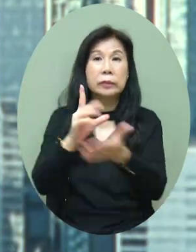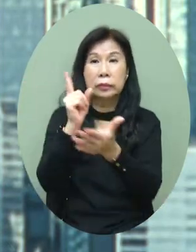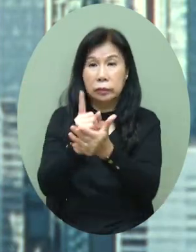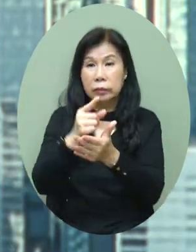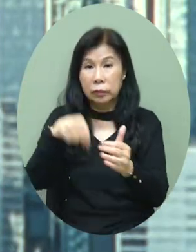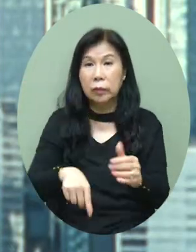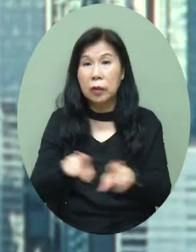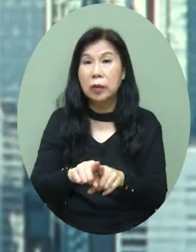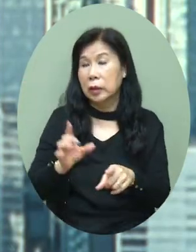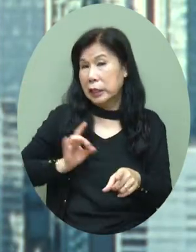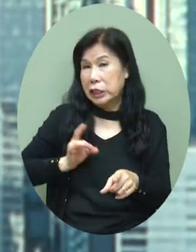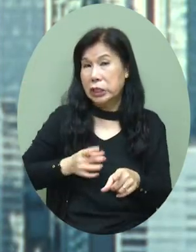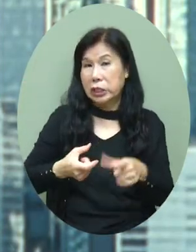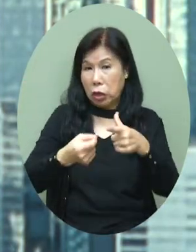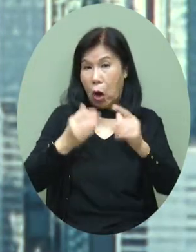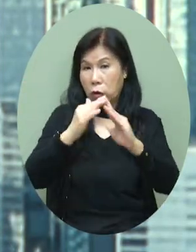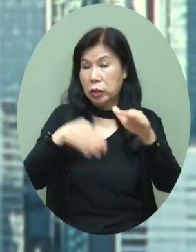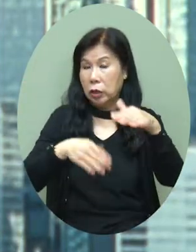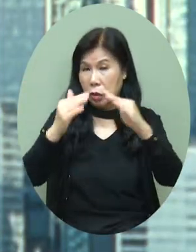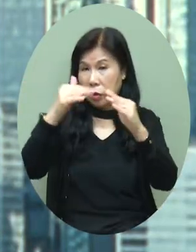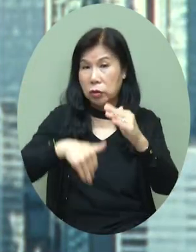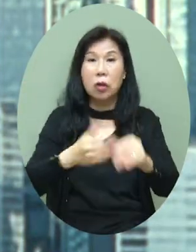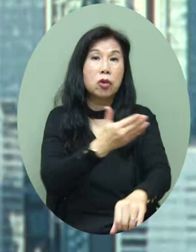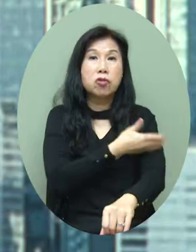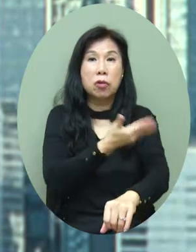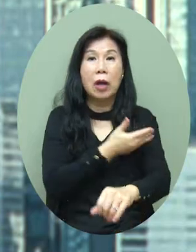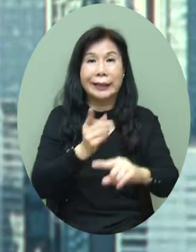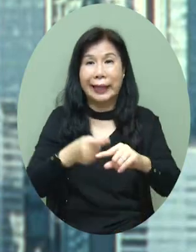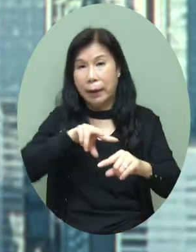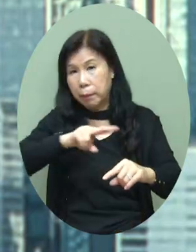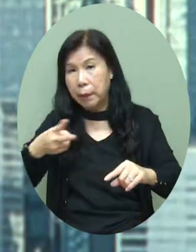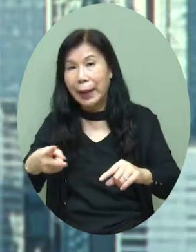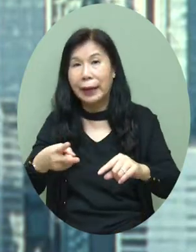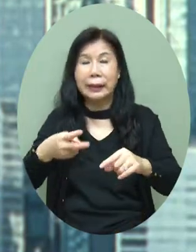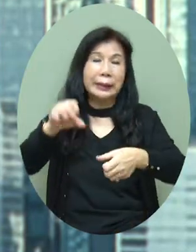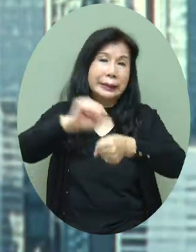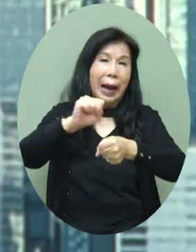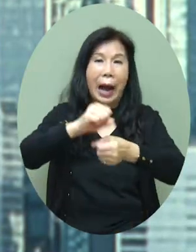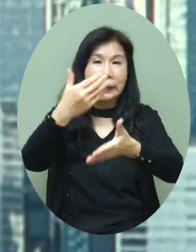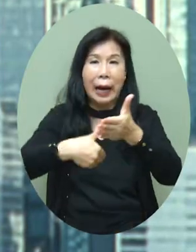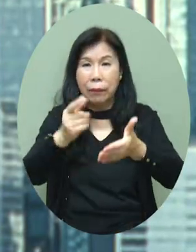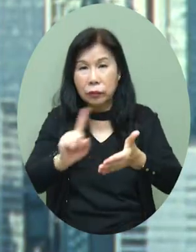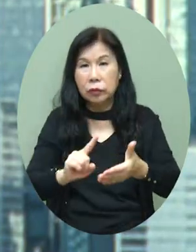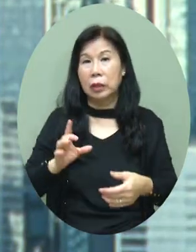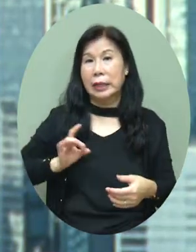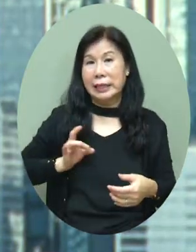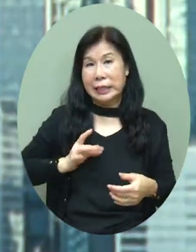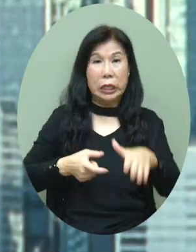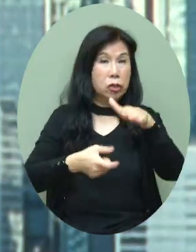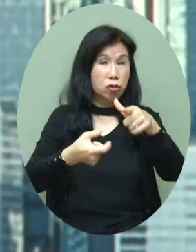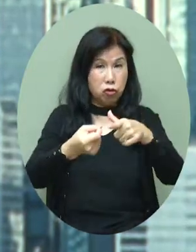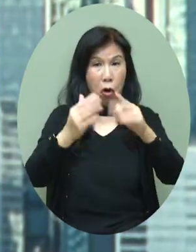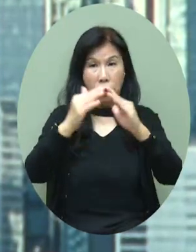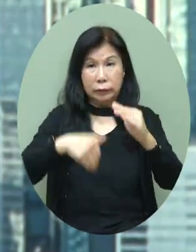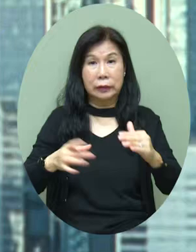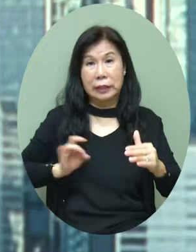年喺私營機構裏邊員工嗰個薪酬嘅變動嘅。咁所以其實對於私營市場嚟講咧，私